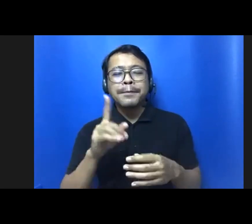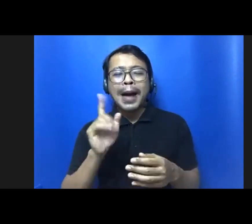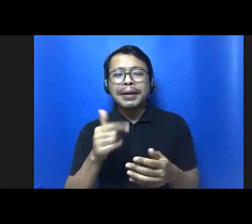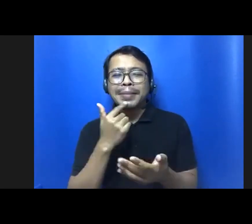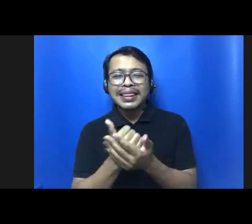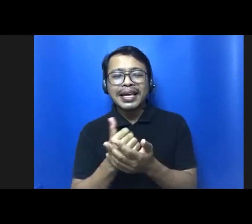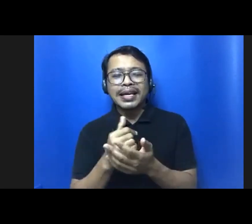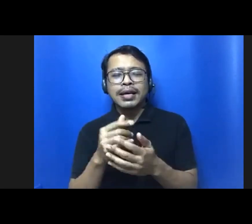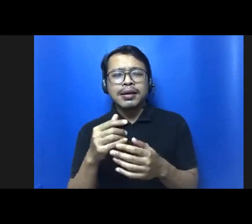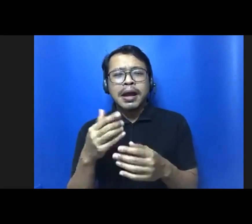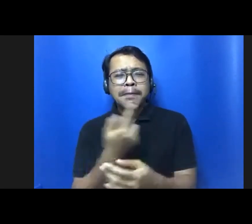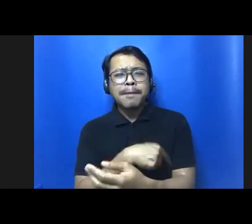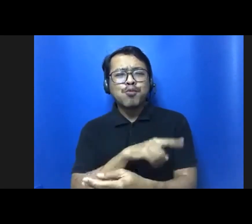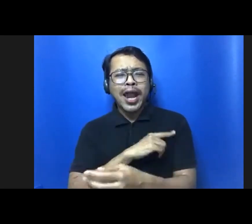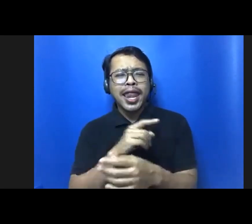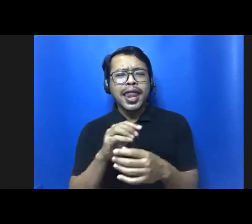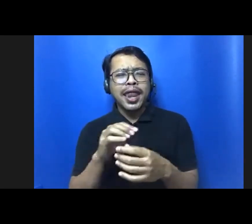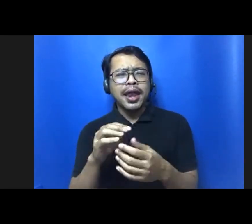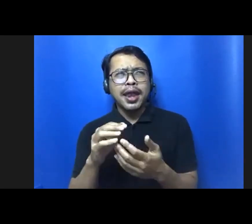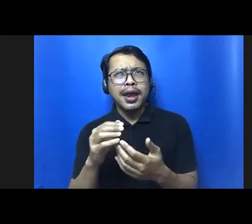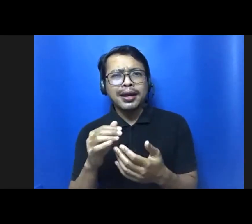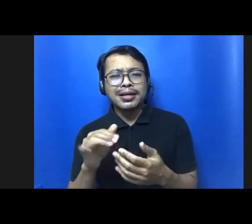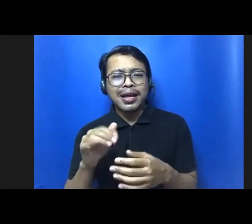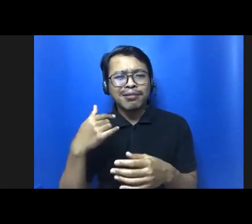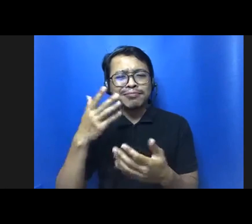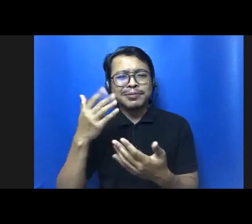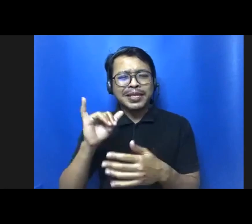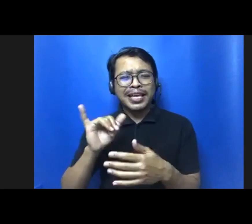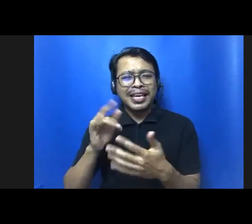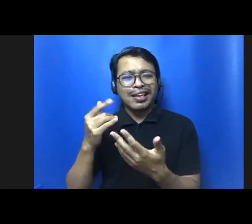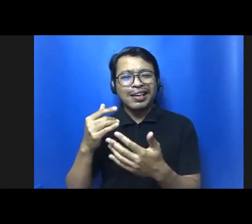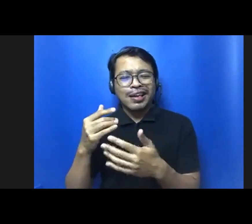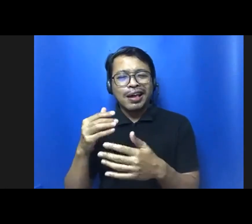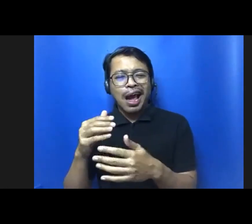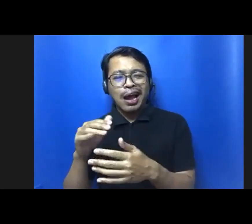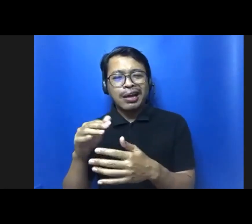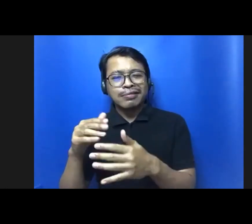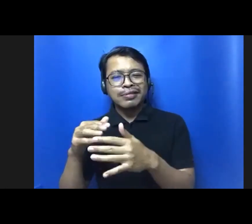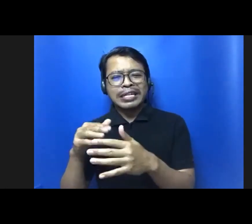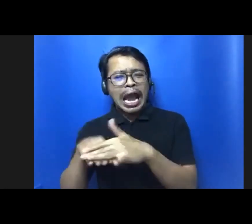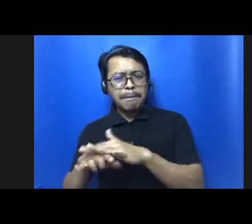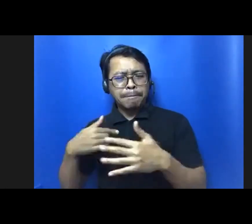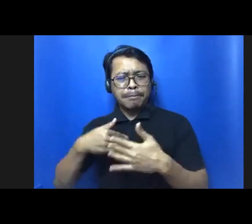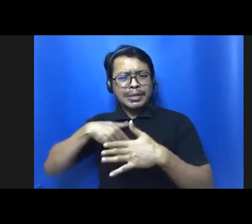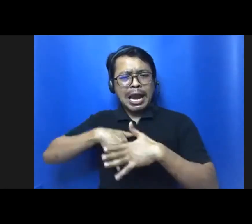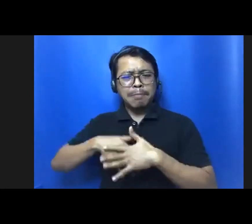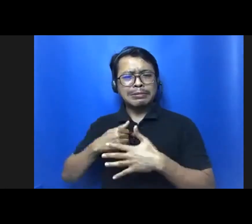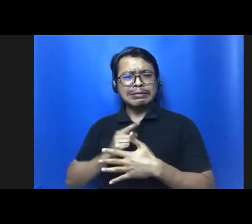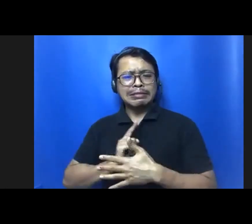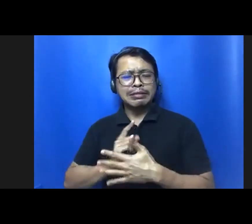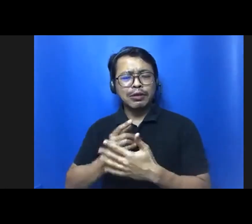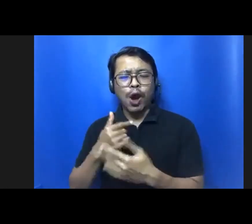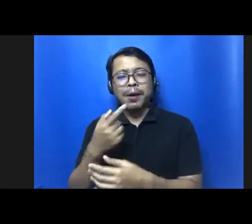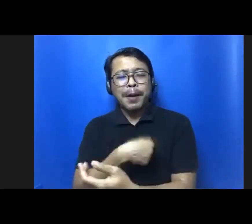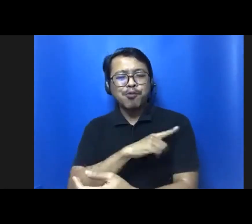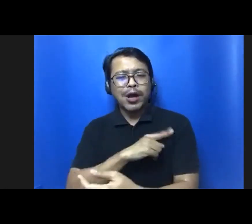Ada ramalan dari McKinsey ya bahwa nanti di tahun 2030 itu akan banyak